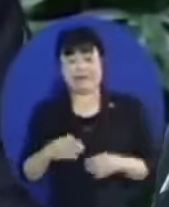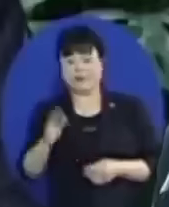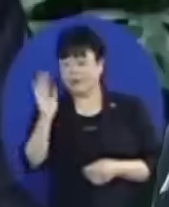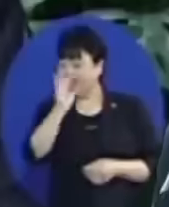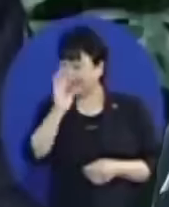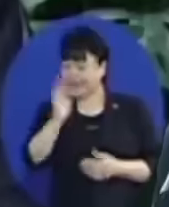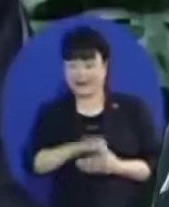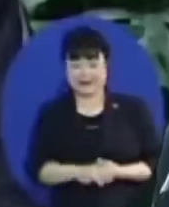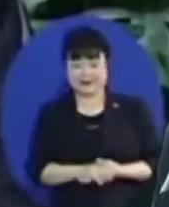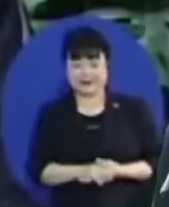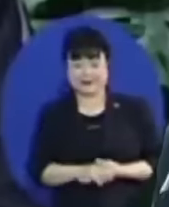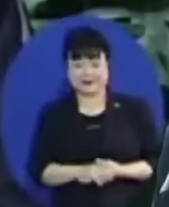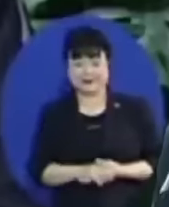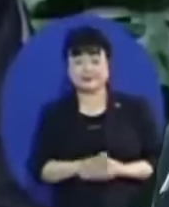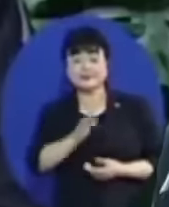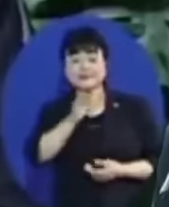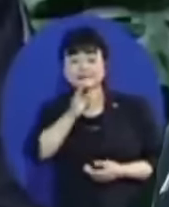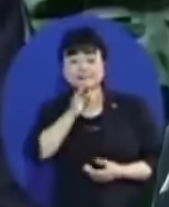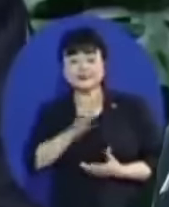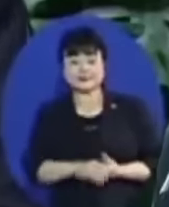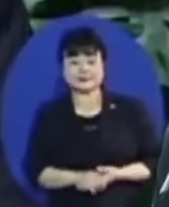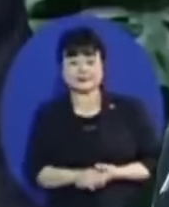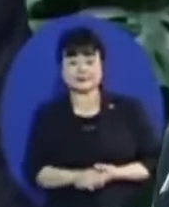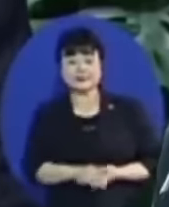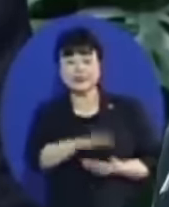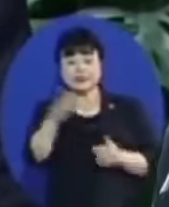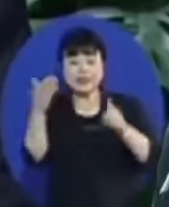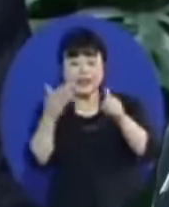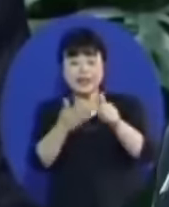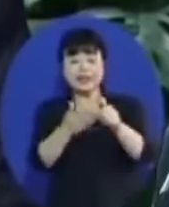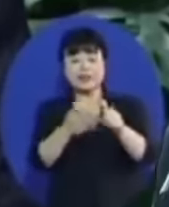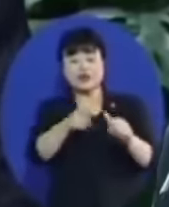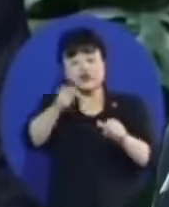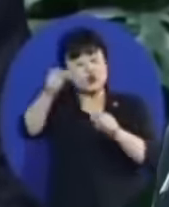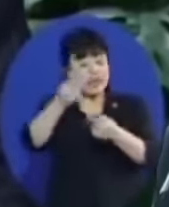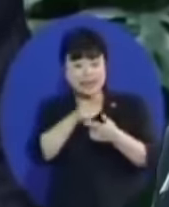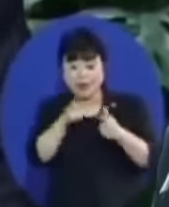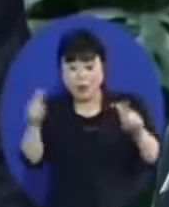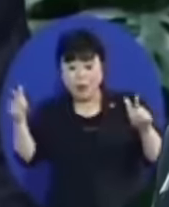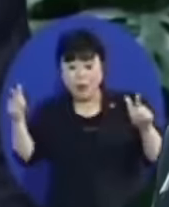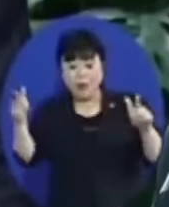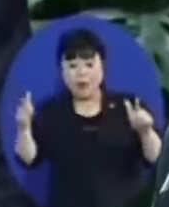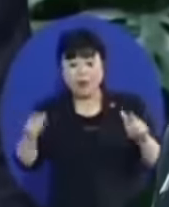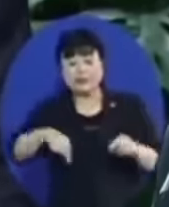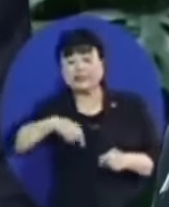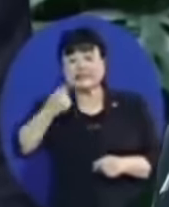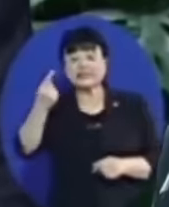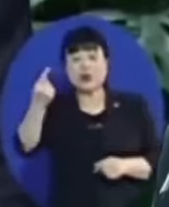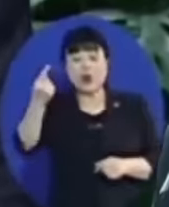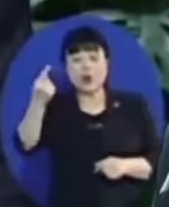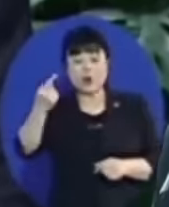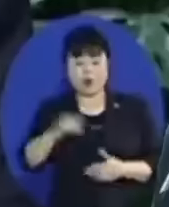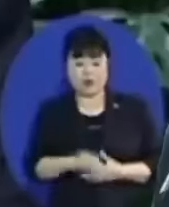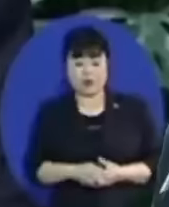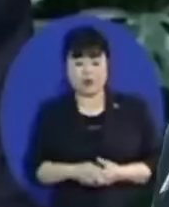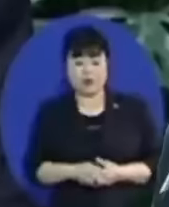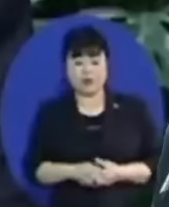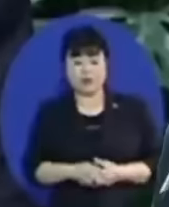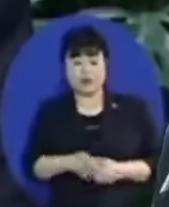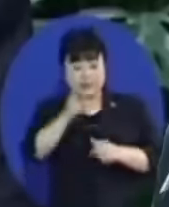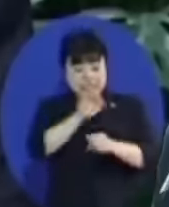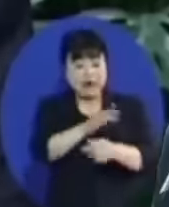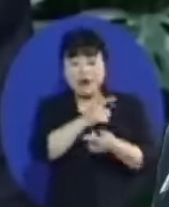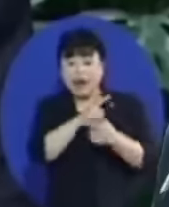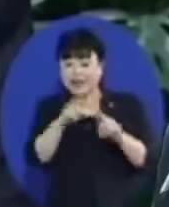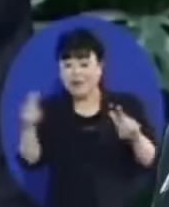힘 줬다는 큰일 나는 것입니다. 우리에게서 난 구원도 아니고 우리 스스로가 값을 주고 산 것도